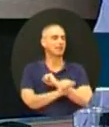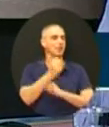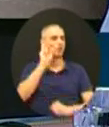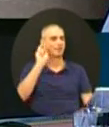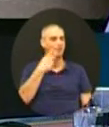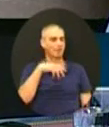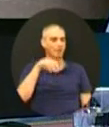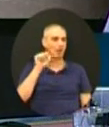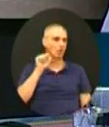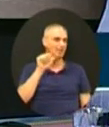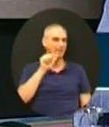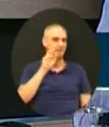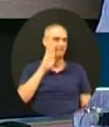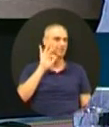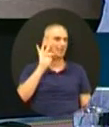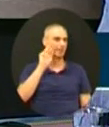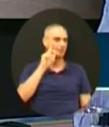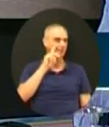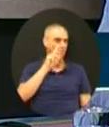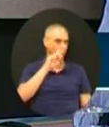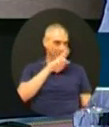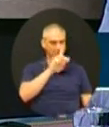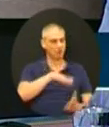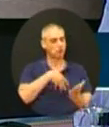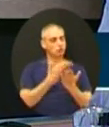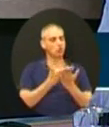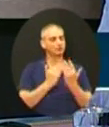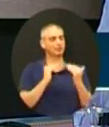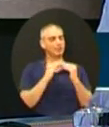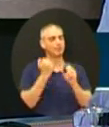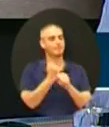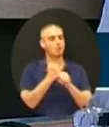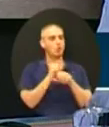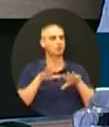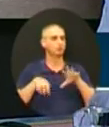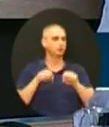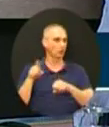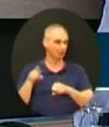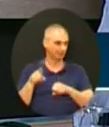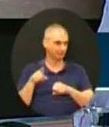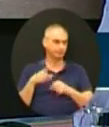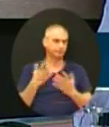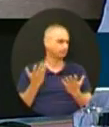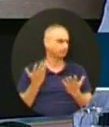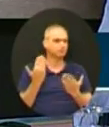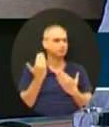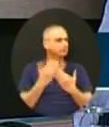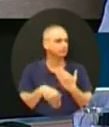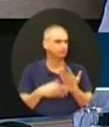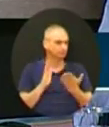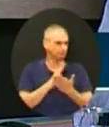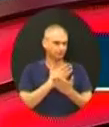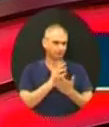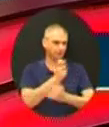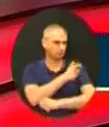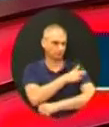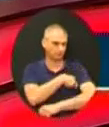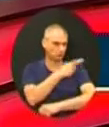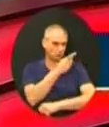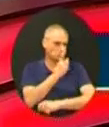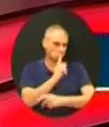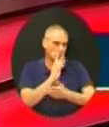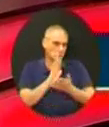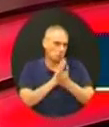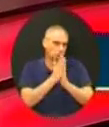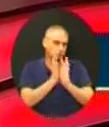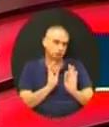אלון אביתר. שלום לך, אתה לשעבר יועץ למתאם הפעולות בשטחים. בשורה התחתונה, ההחלטה באונסקו לא משנה בעצם